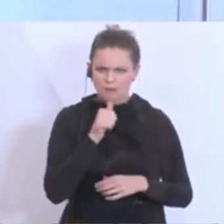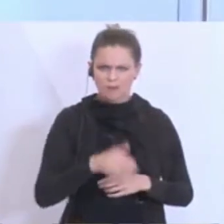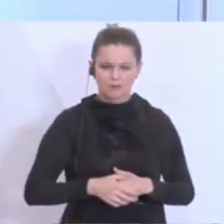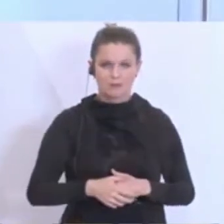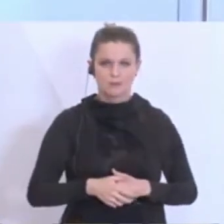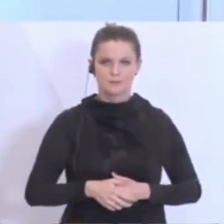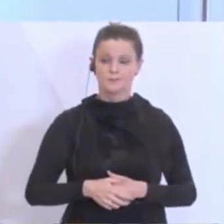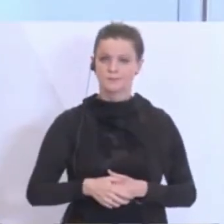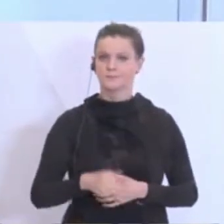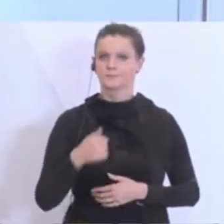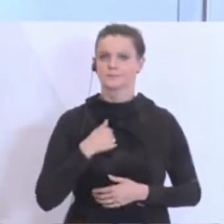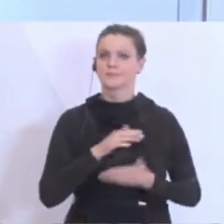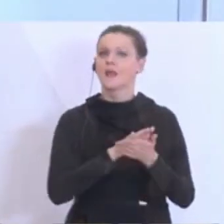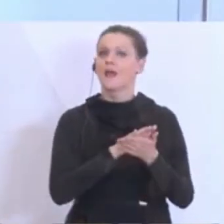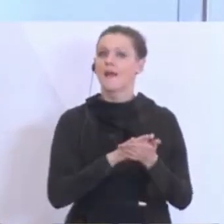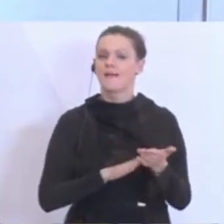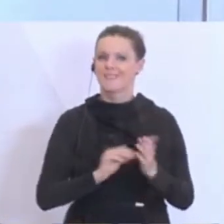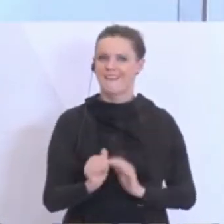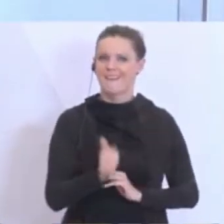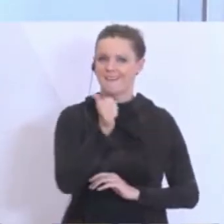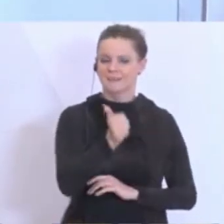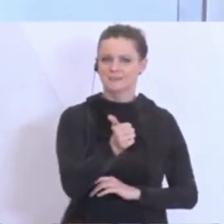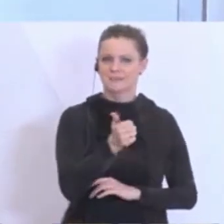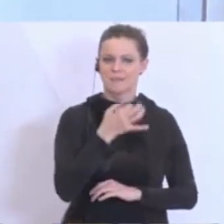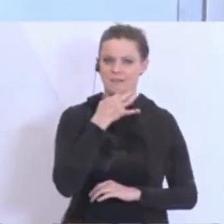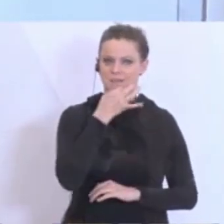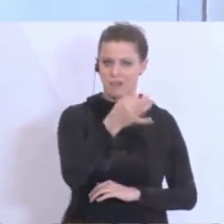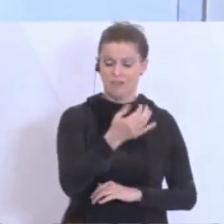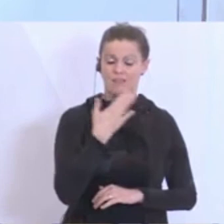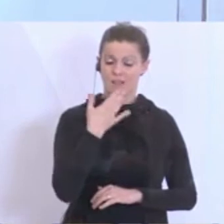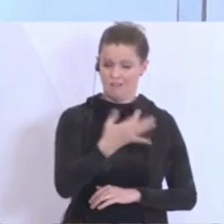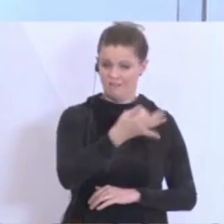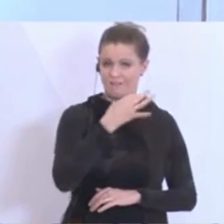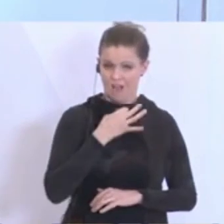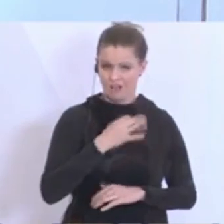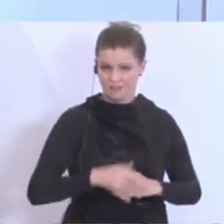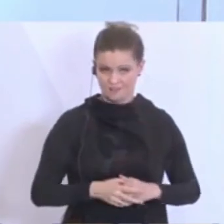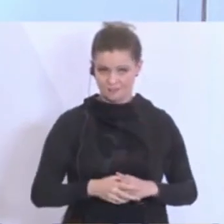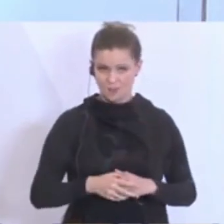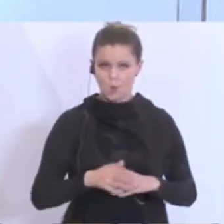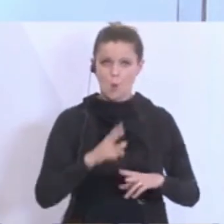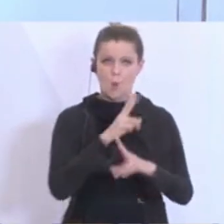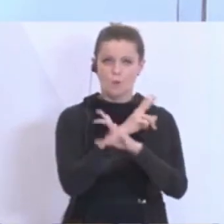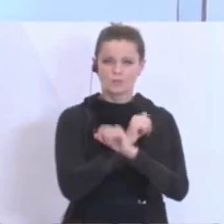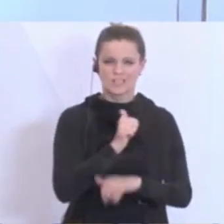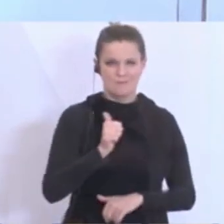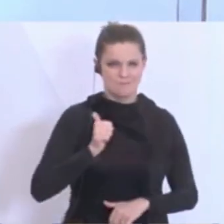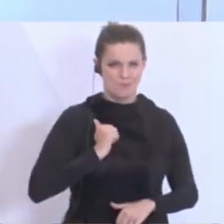Ich beginne mit der ersten Frage, für die ich sehr dankbar bin. Das österreichische Bundesheer hat vorbereitet